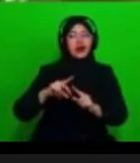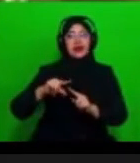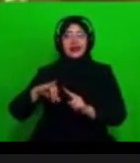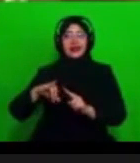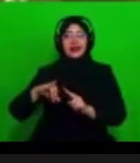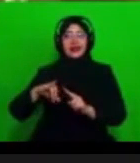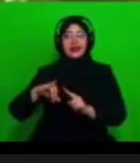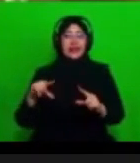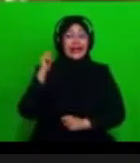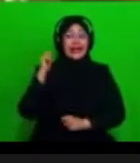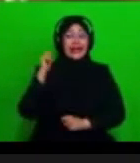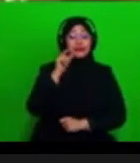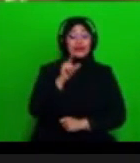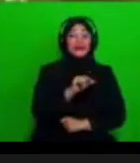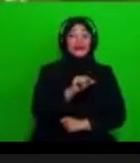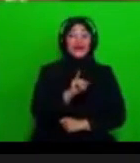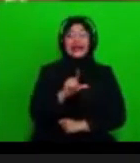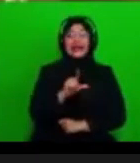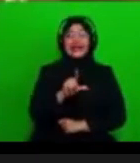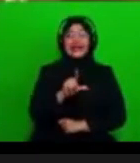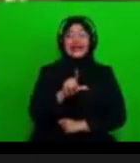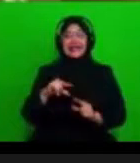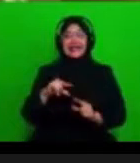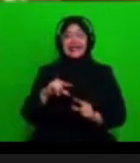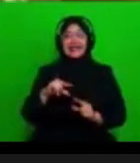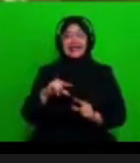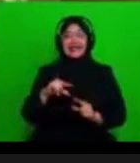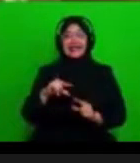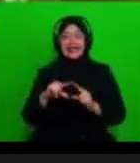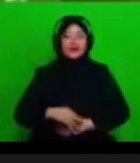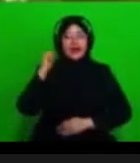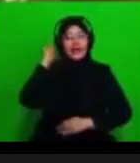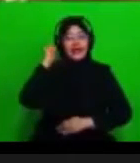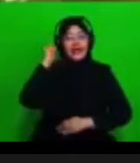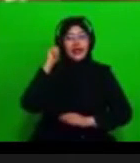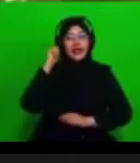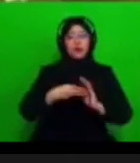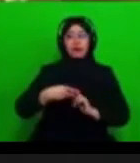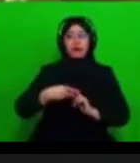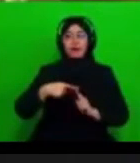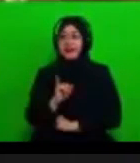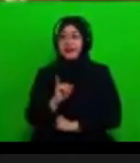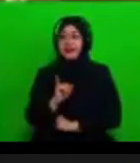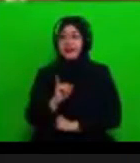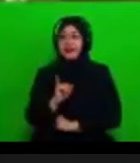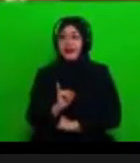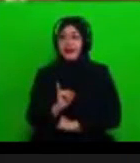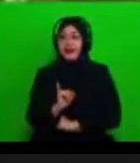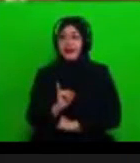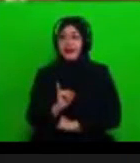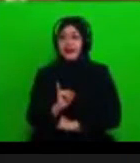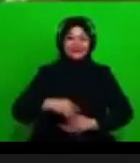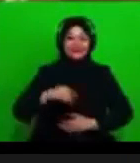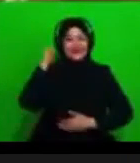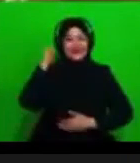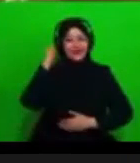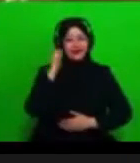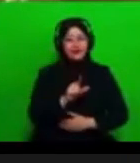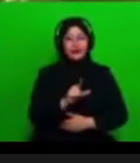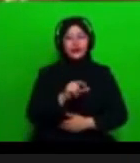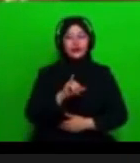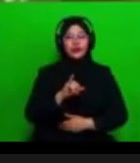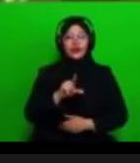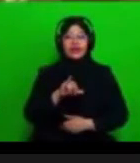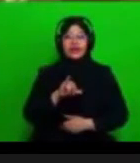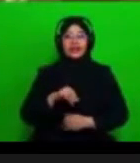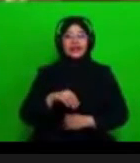Mulyono, Ibu Lilia Aludohong, Ibu Meti Herindra, Ibu Lili Umi